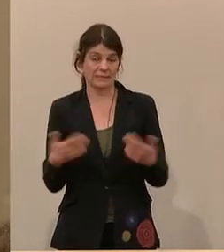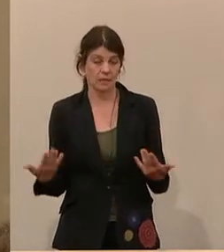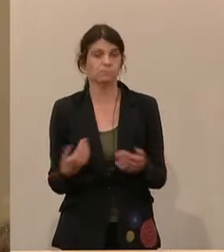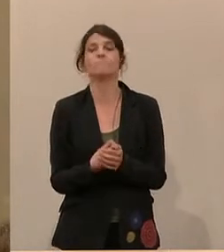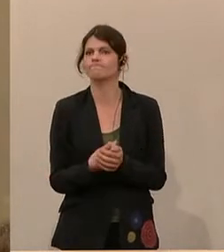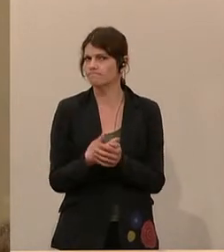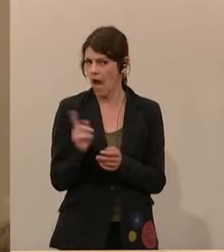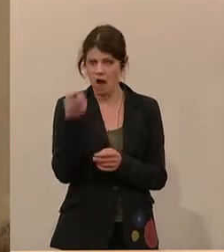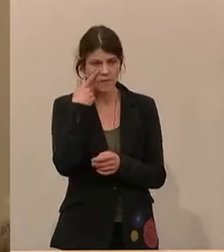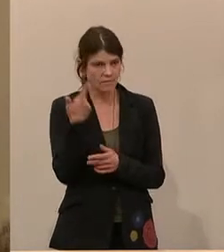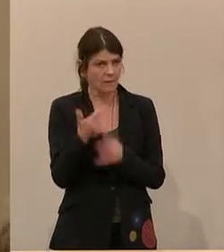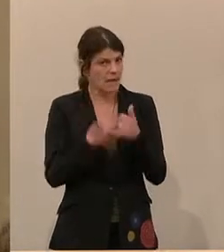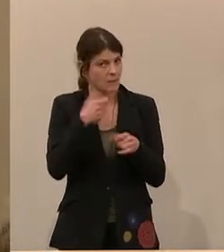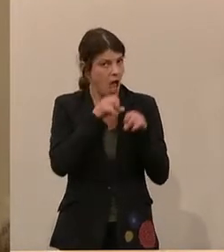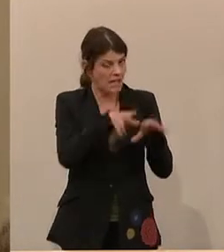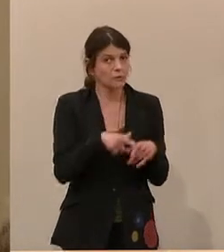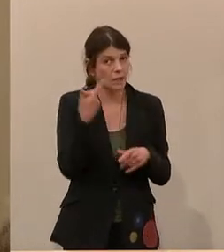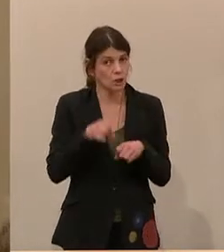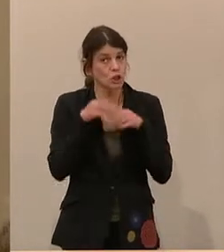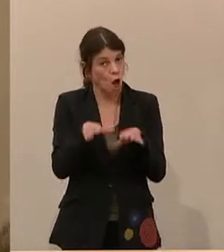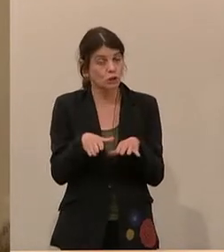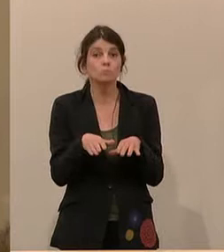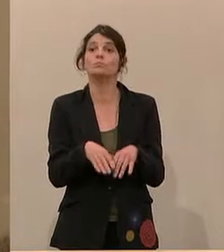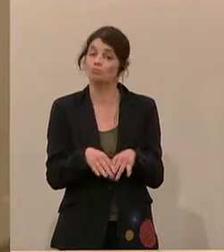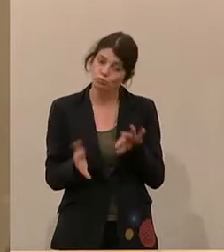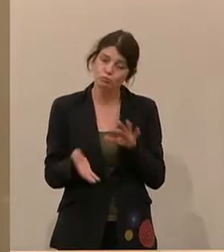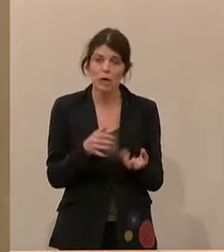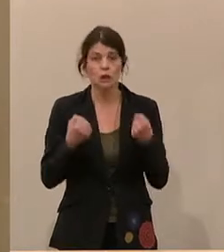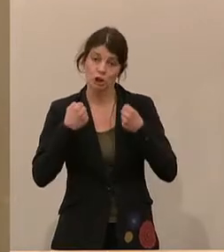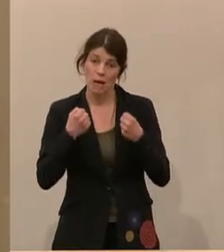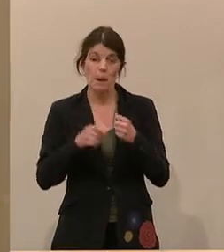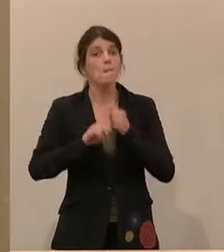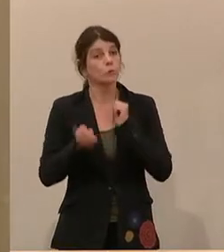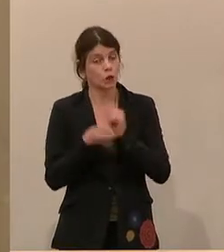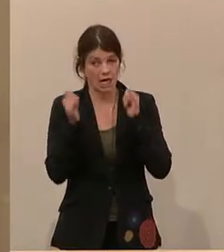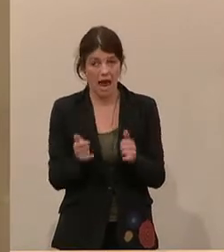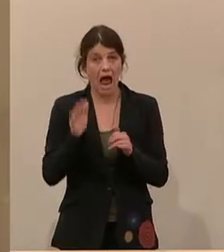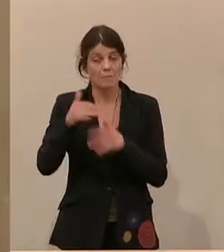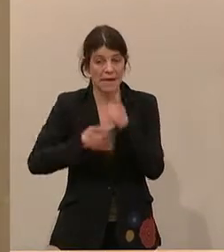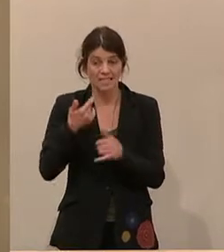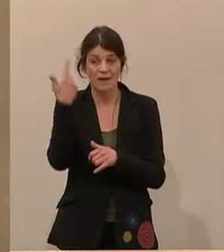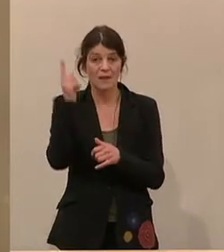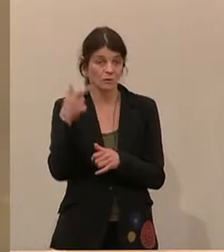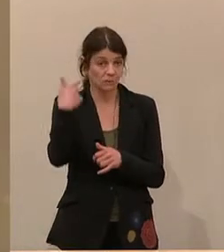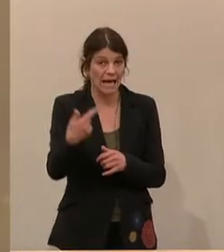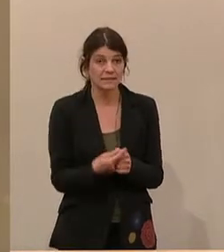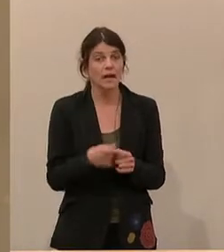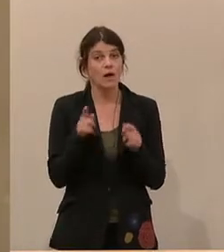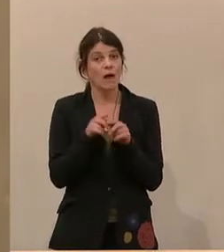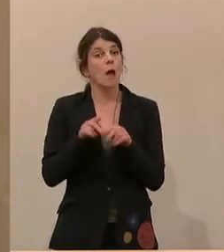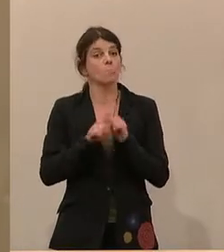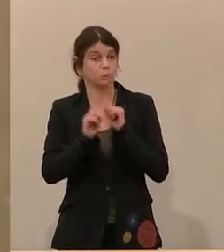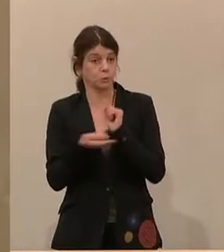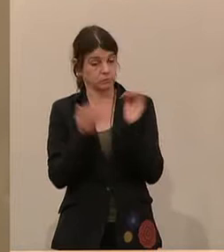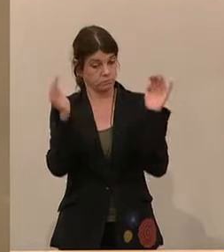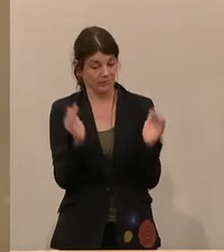ist 2018 und 2019 ein relativ stabiles Budget, ab 2020 ein sinkendes, das